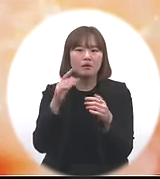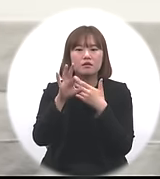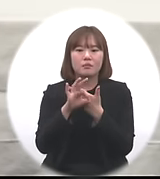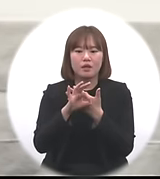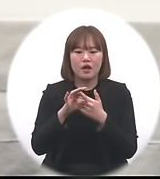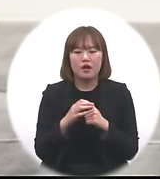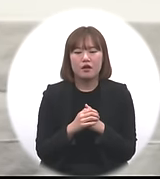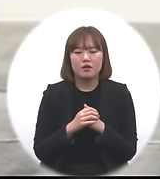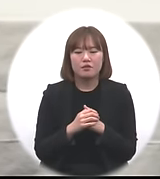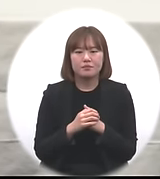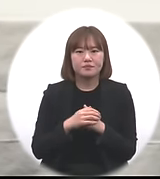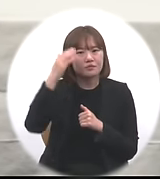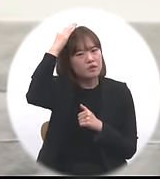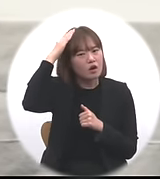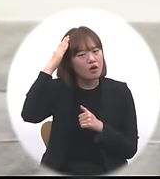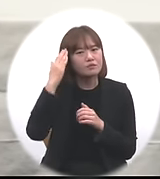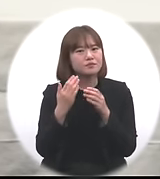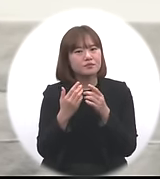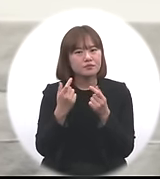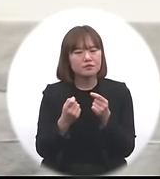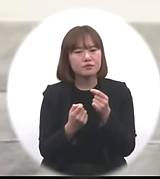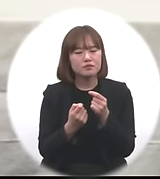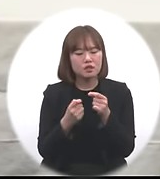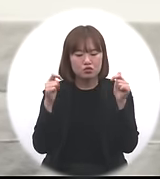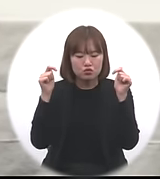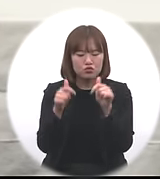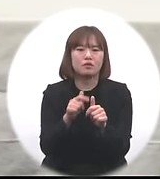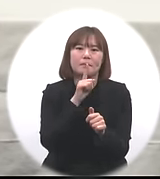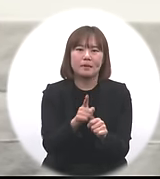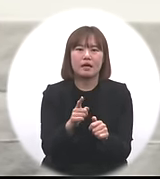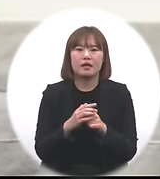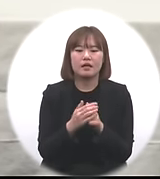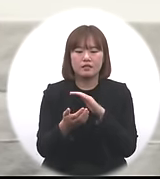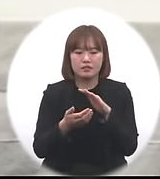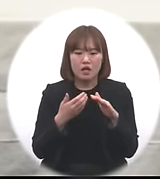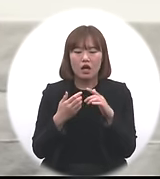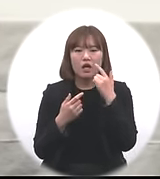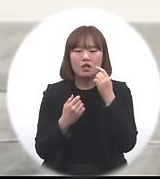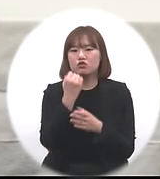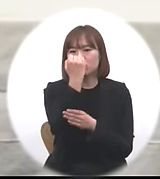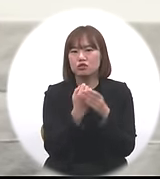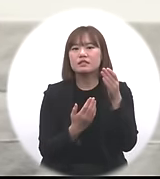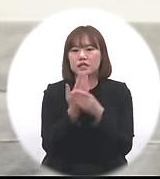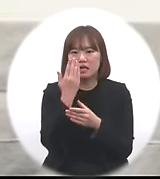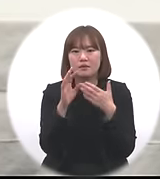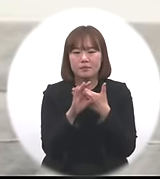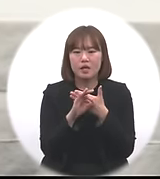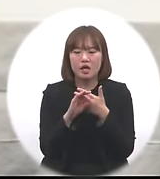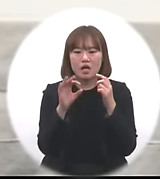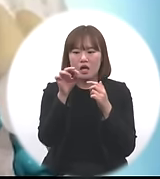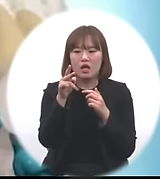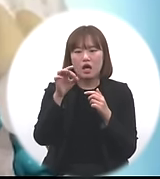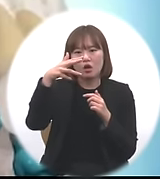그러면 까만색 선처럼 연구치가 나올 자리가 줄어드는 겁니다. 전이에 충치가 생기면 보시는 것처럼